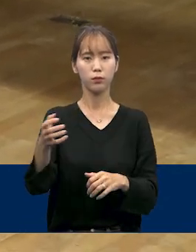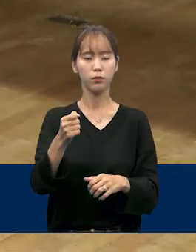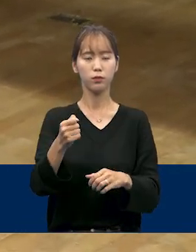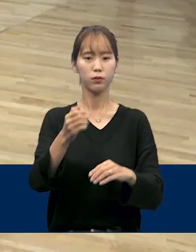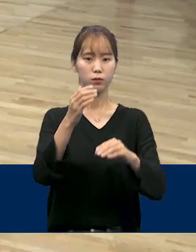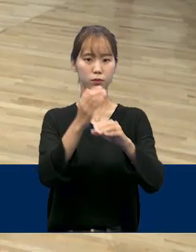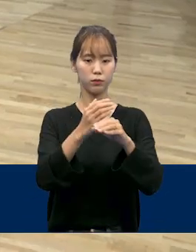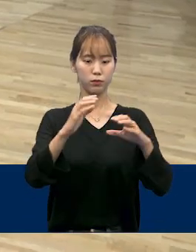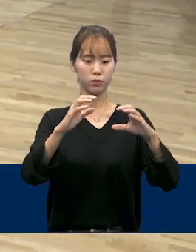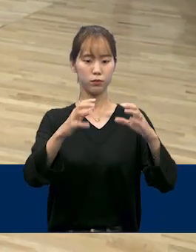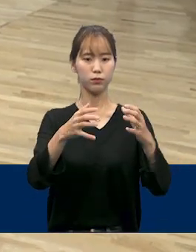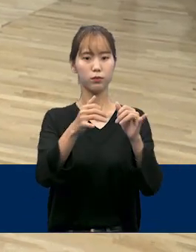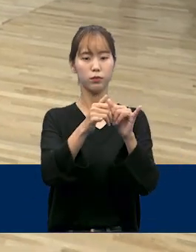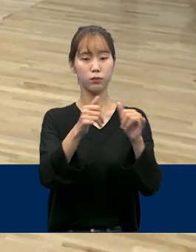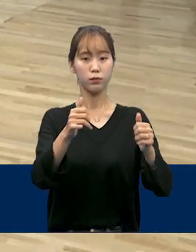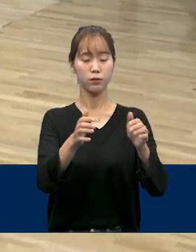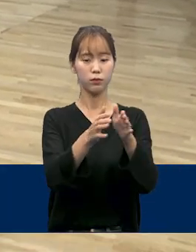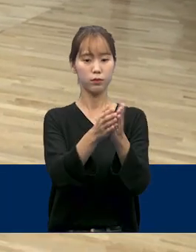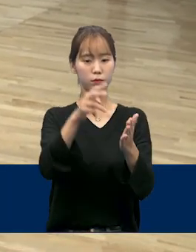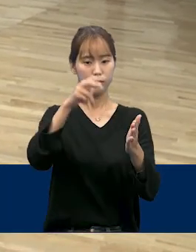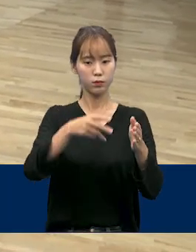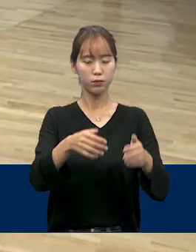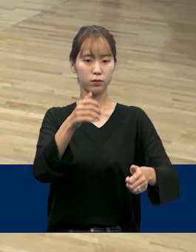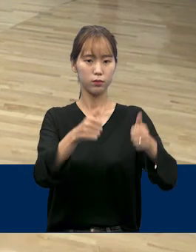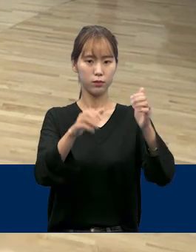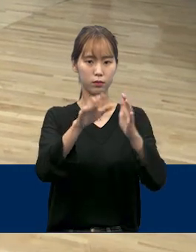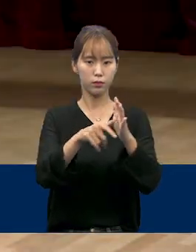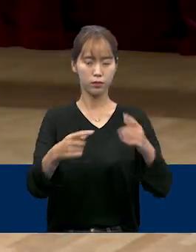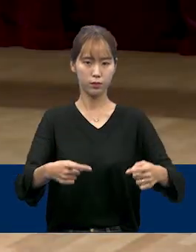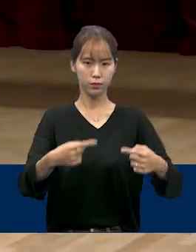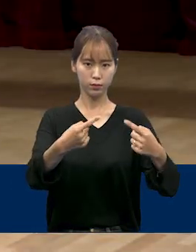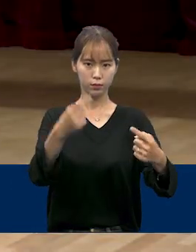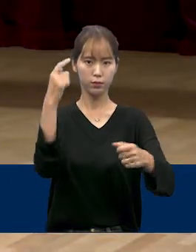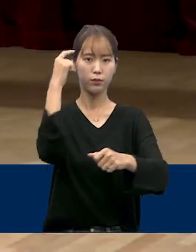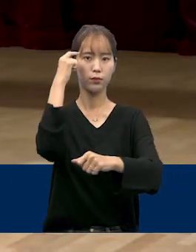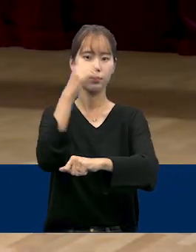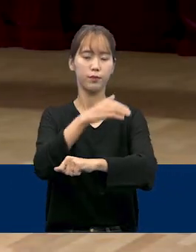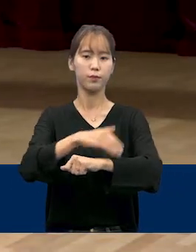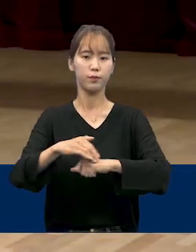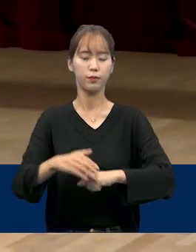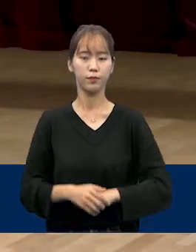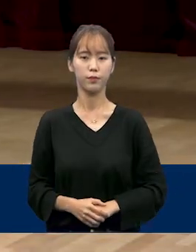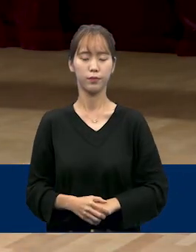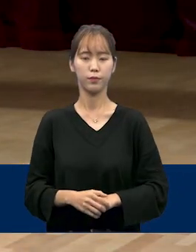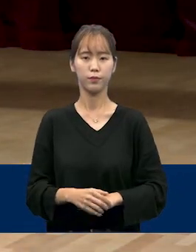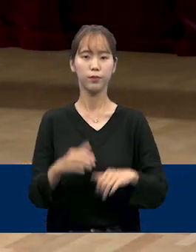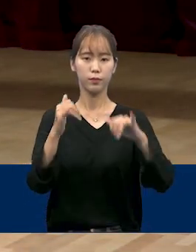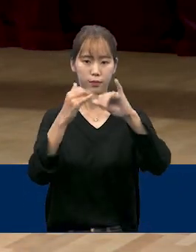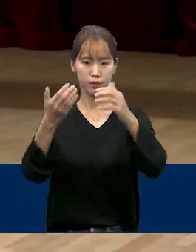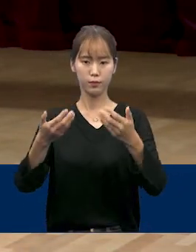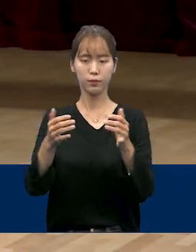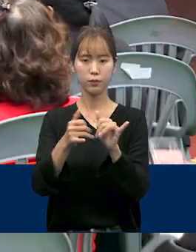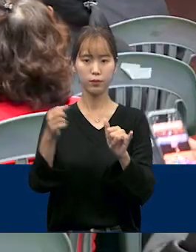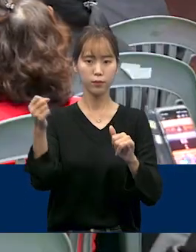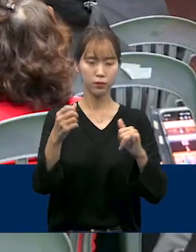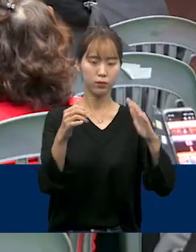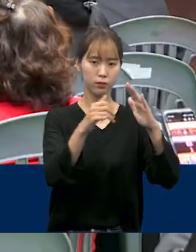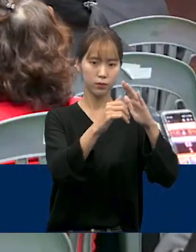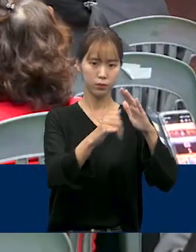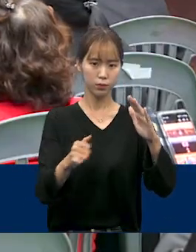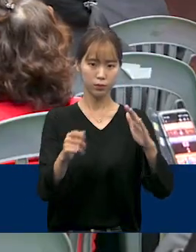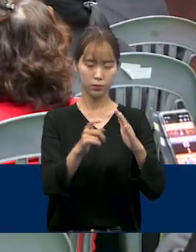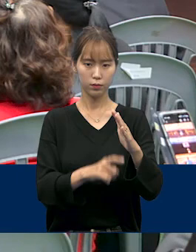39회 국민 독서 경진대회 에 출품될 예정입니다 고는 독서 경진대회 에서 수상한 수상자와